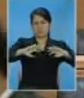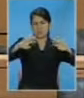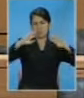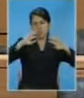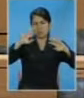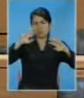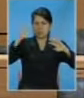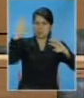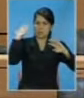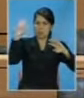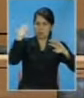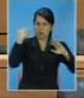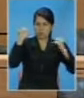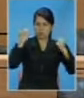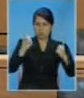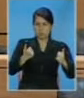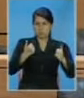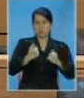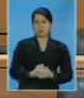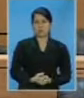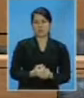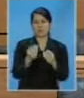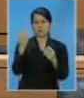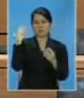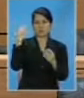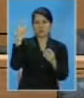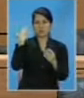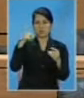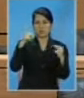าลของพลเอกสรยุทธ์จุลานน